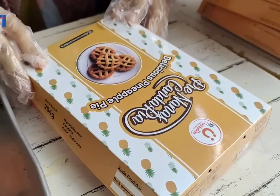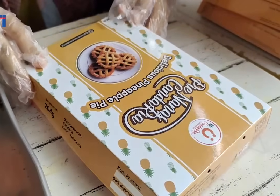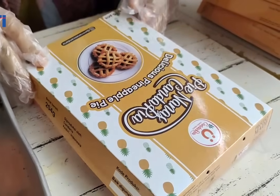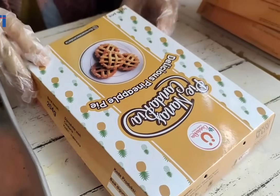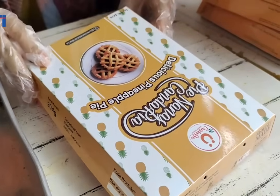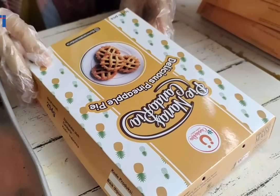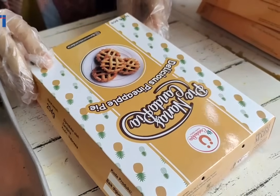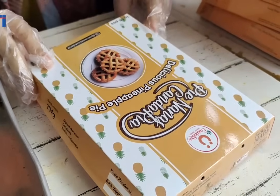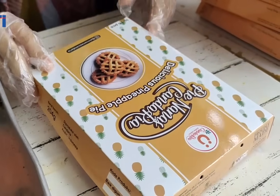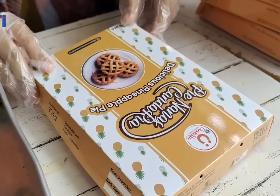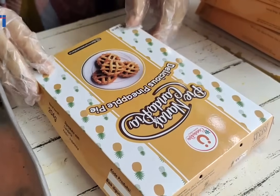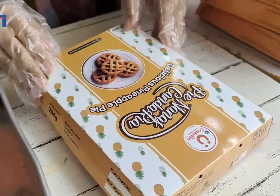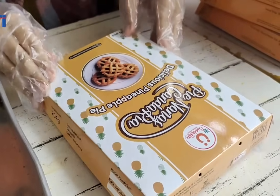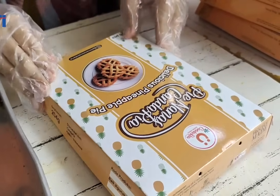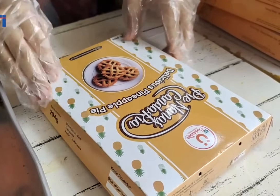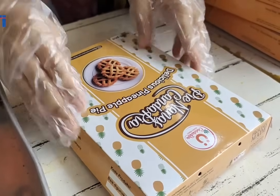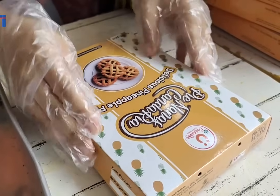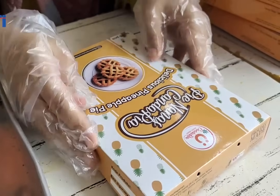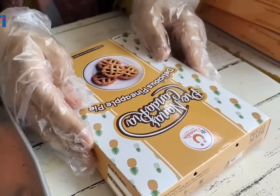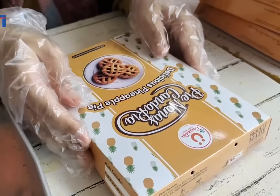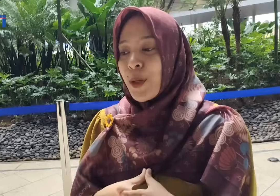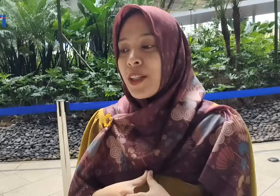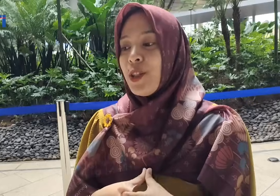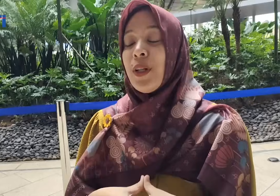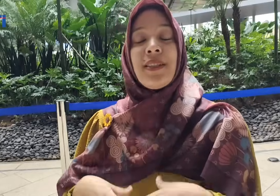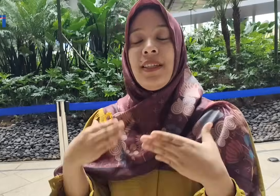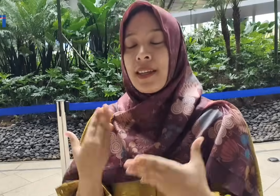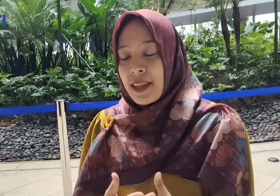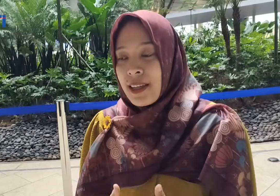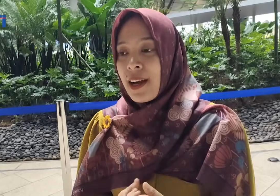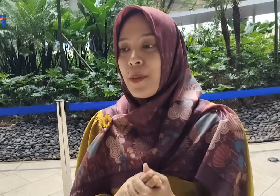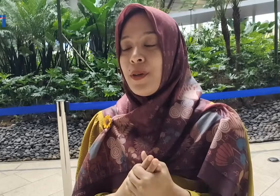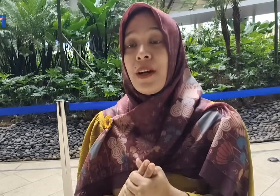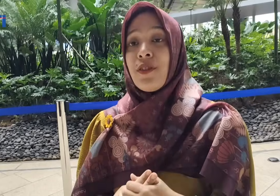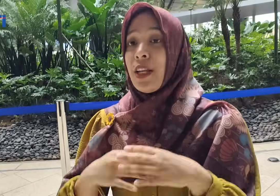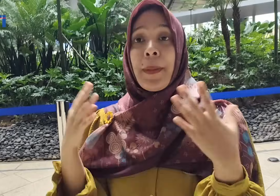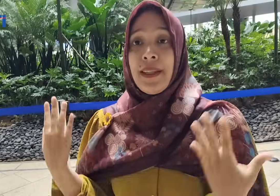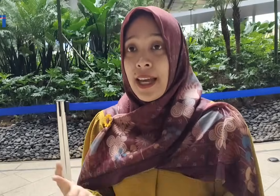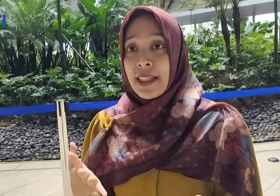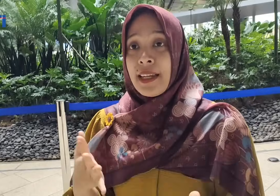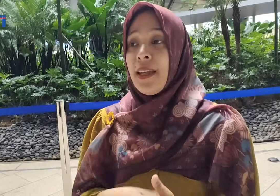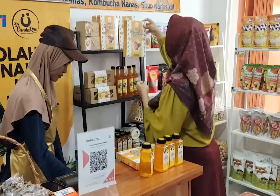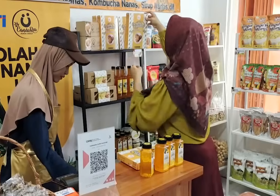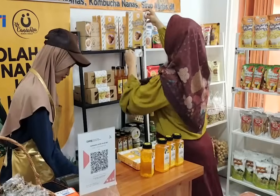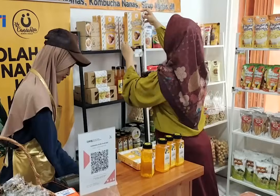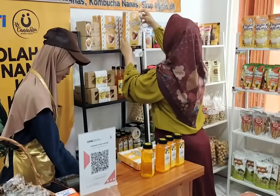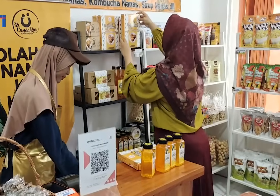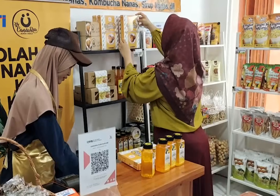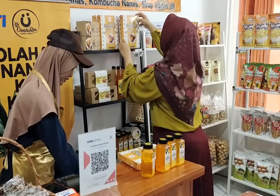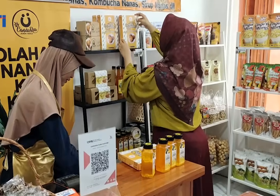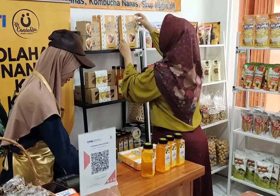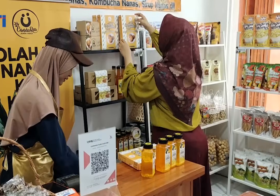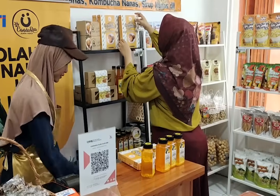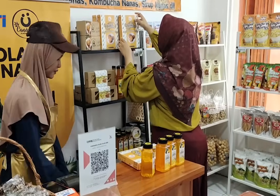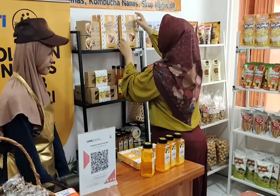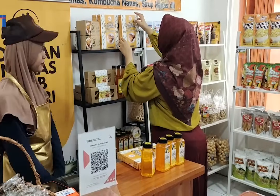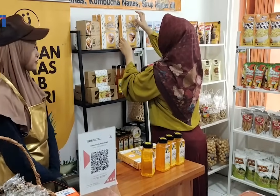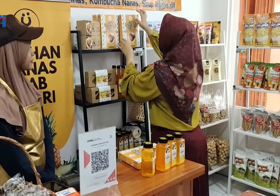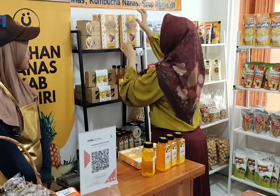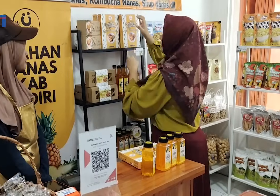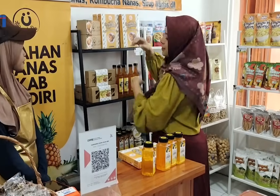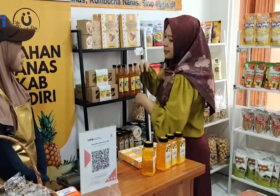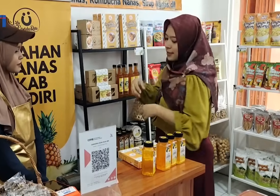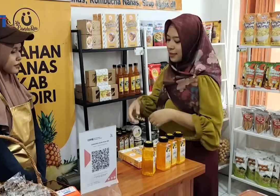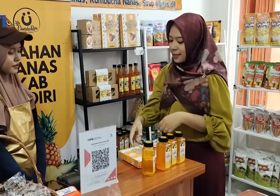Pada waktu mulai awalnya itu, pertama membuat pai nanas itu kita jual sendiri dengan menggunakan sosial media tadi. Seiring berjalan dengan komoditi nanas yang